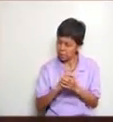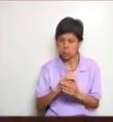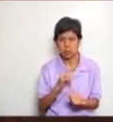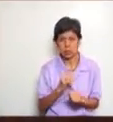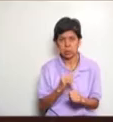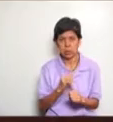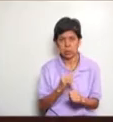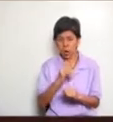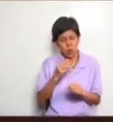และมีรองเรีกวากุศ semiconduธรม